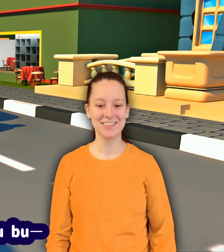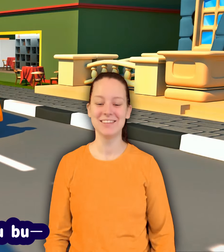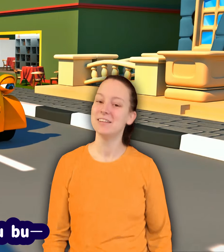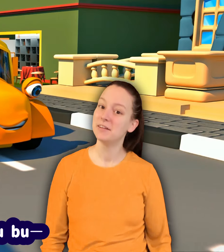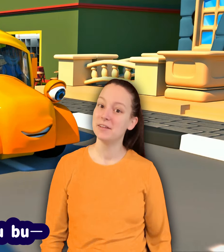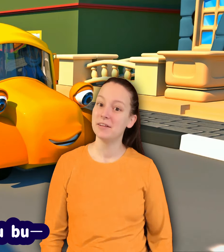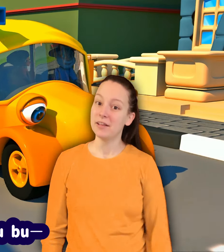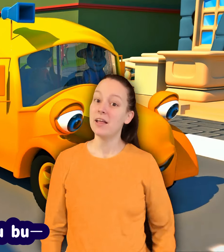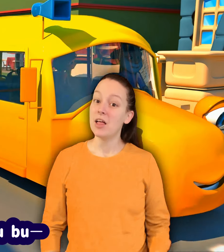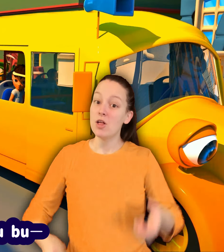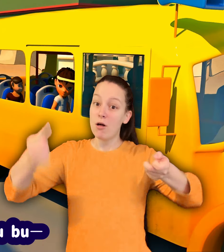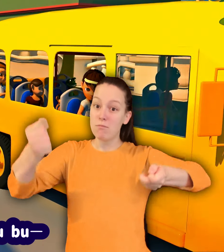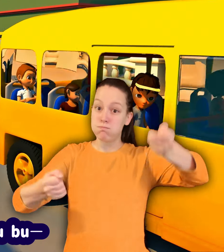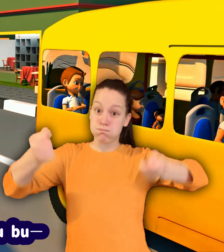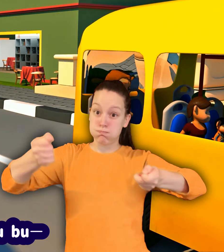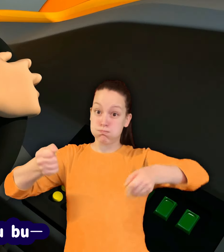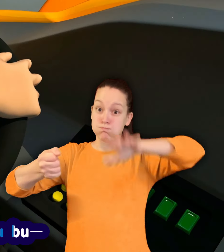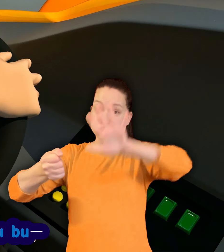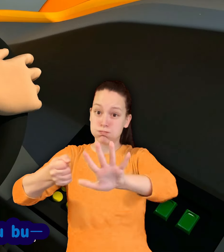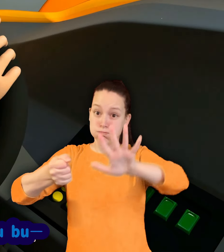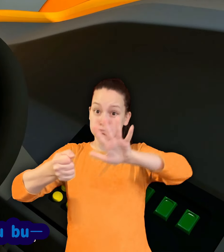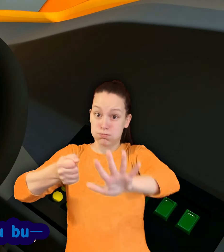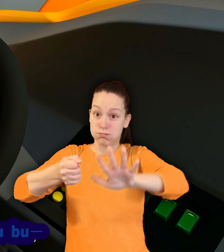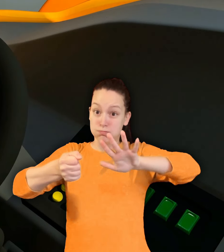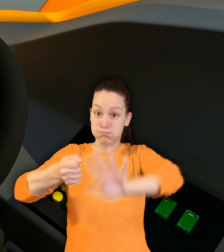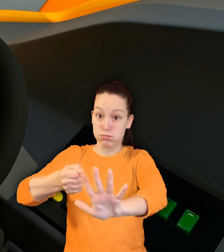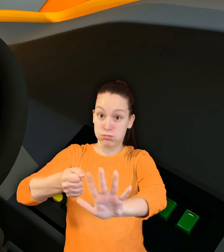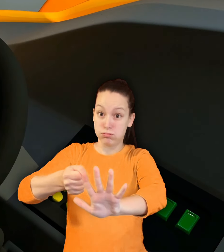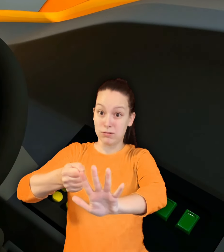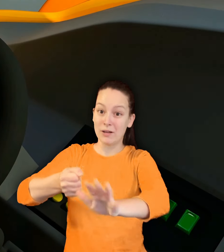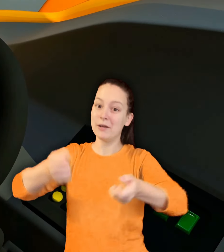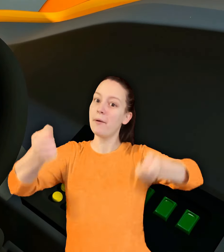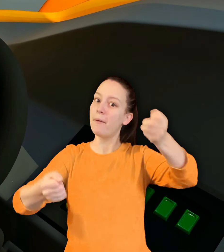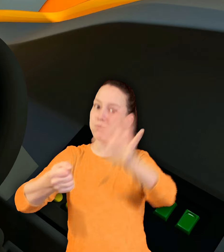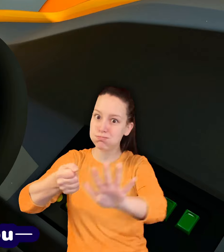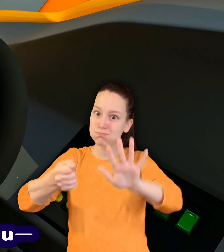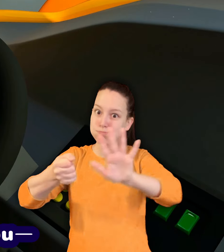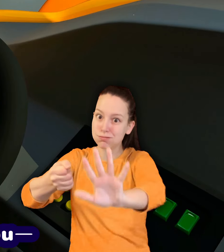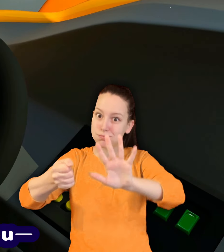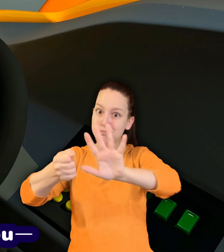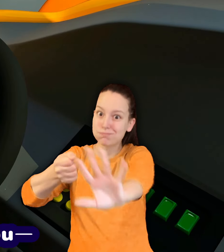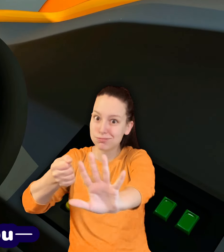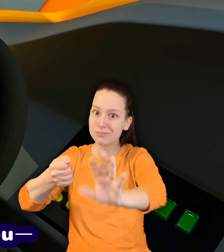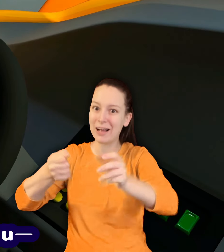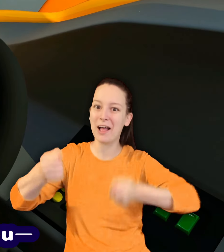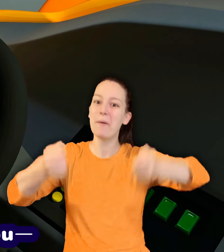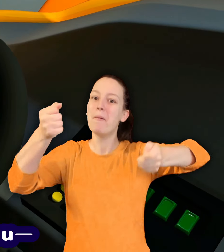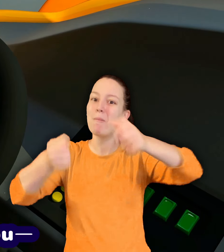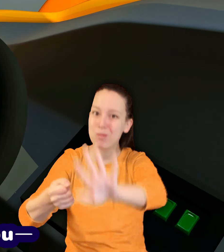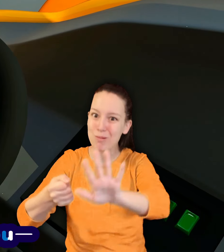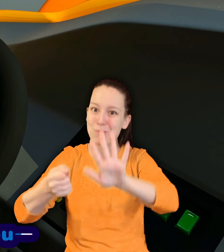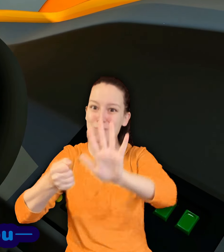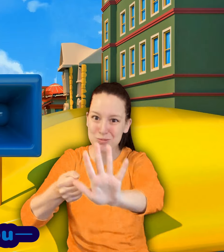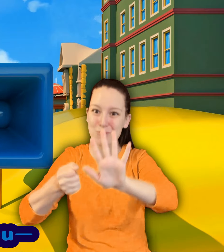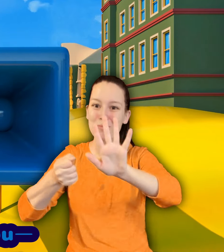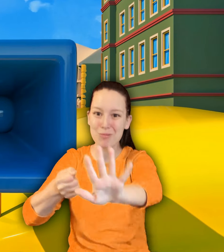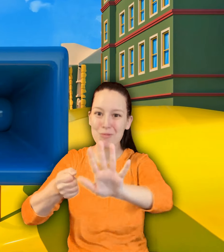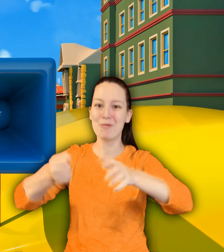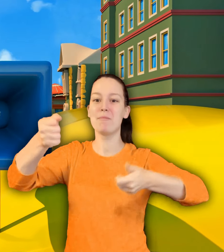にバスのクラクションププププププ